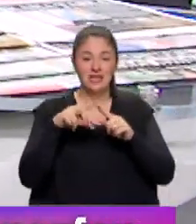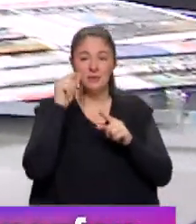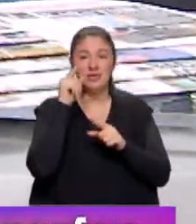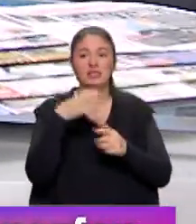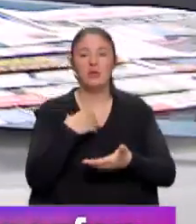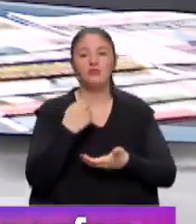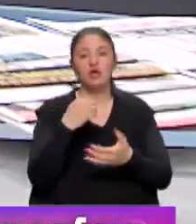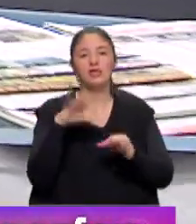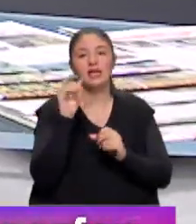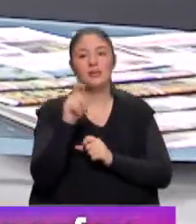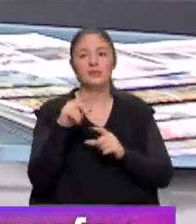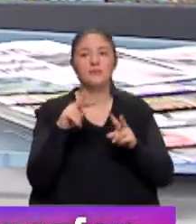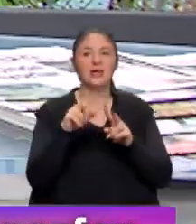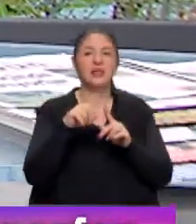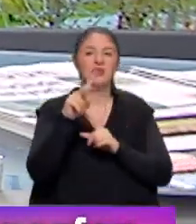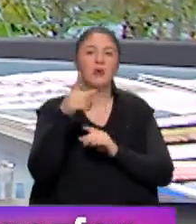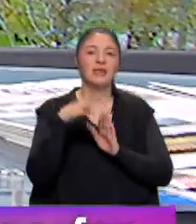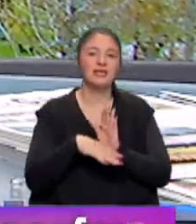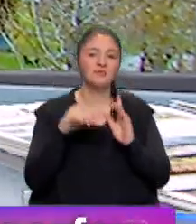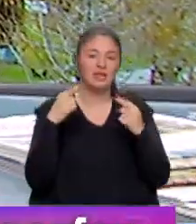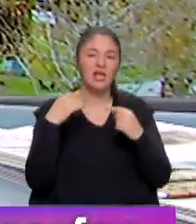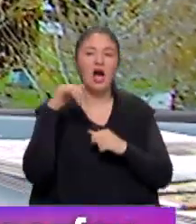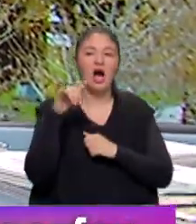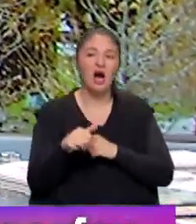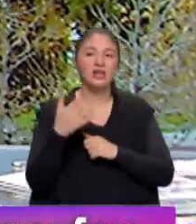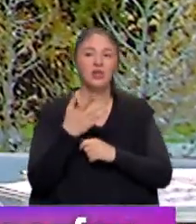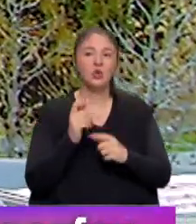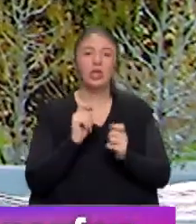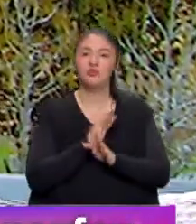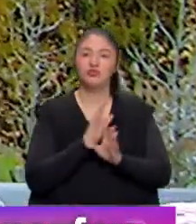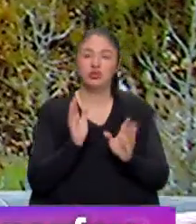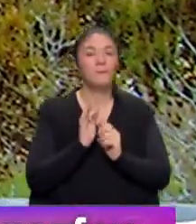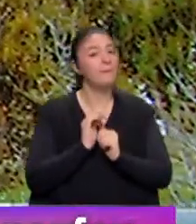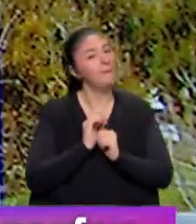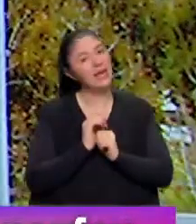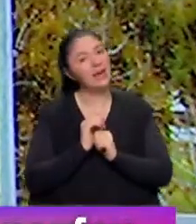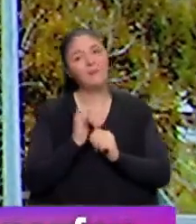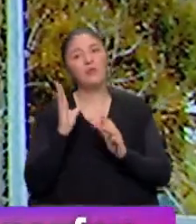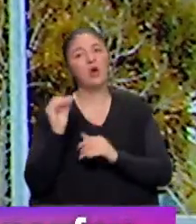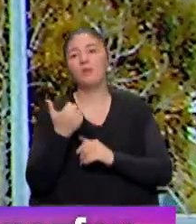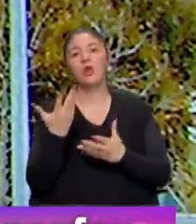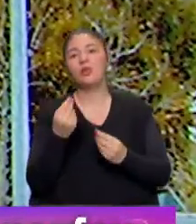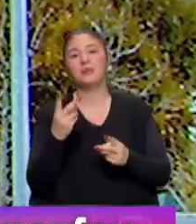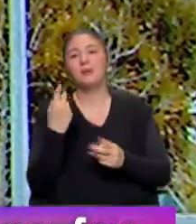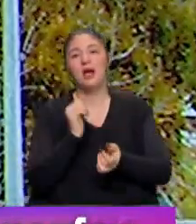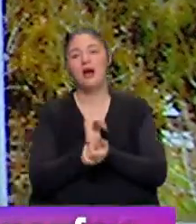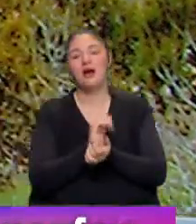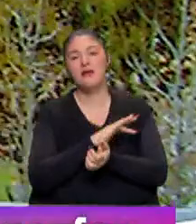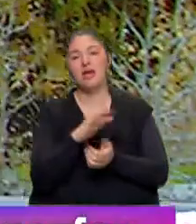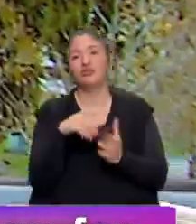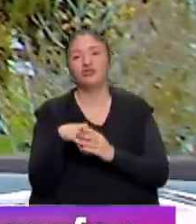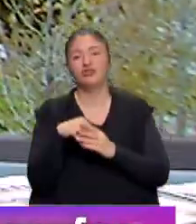bütçenizi hazırlayın. MTV'de böyle bir indirim yetkisi hakkı da kullanılmayacak. Peki daha önemli ne olabilir? Bir aile